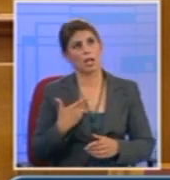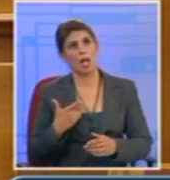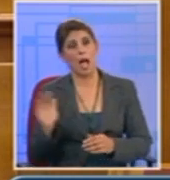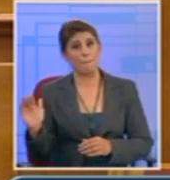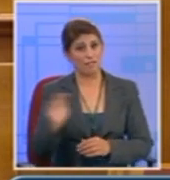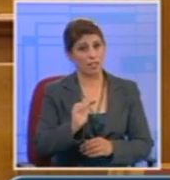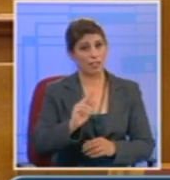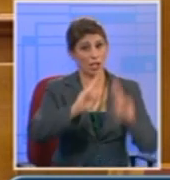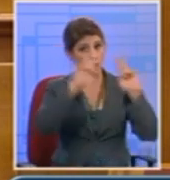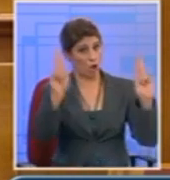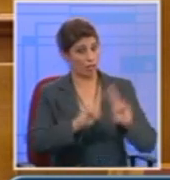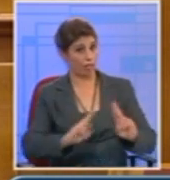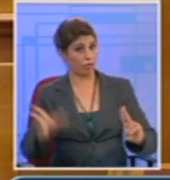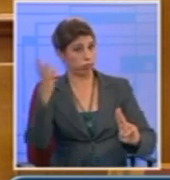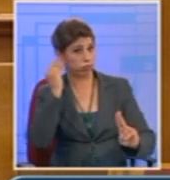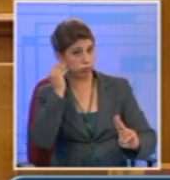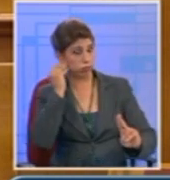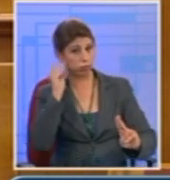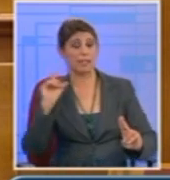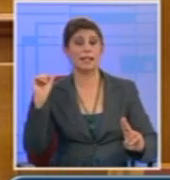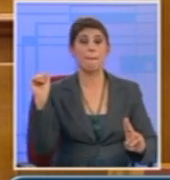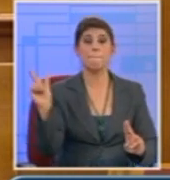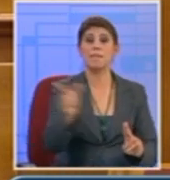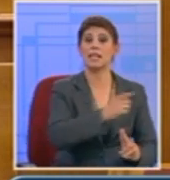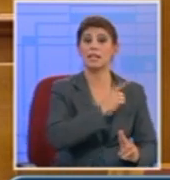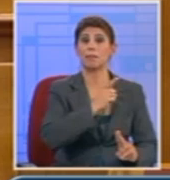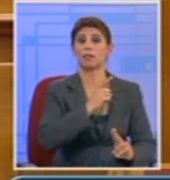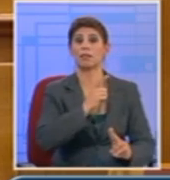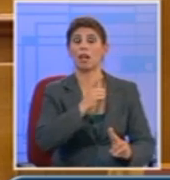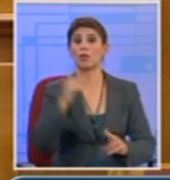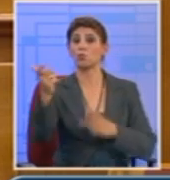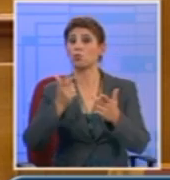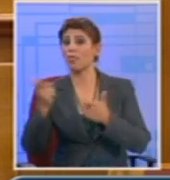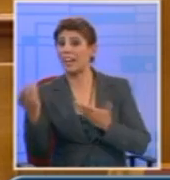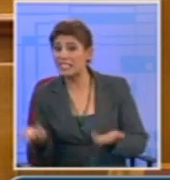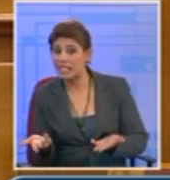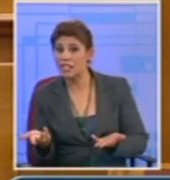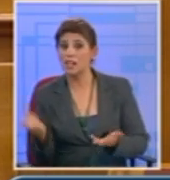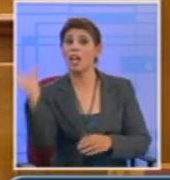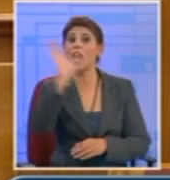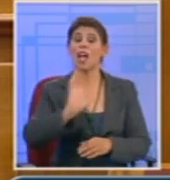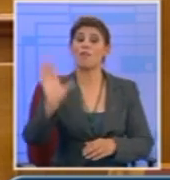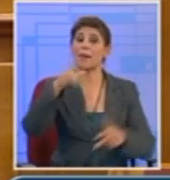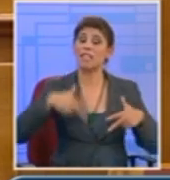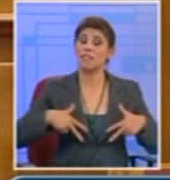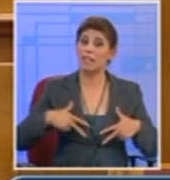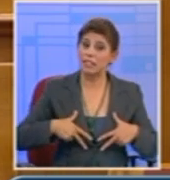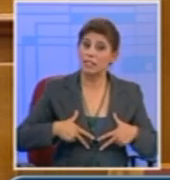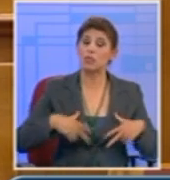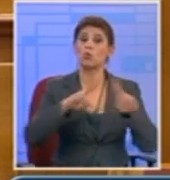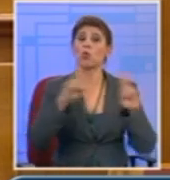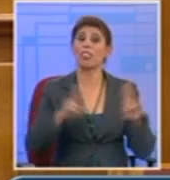διεθνές ακροατήριο έστειλε μηνύματα στους πιστωτές στους εταίρους στις ευρωπαϊκές κυβερνήσεις στους